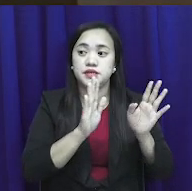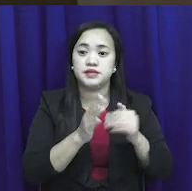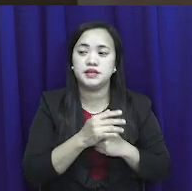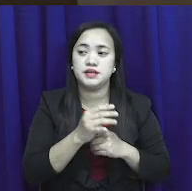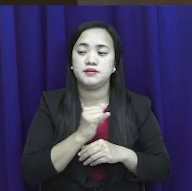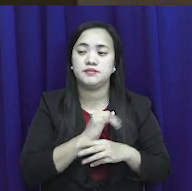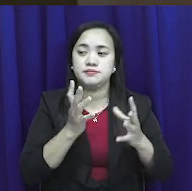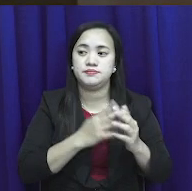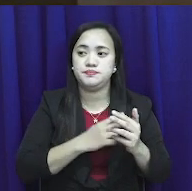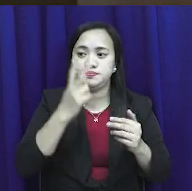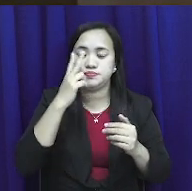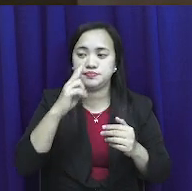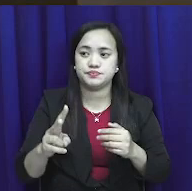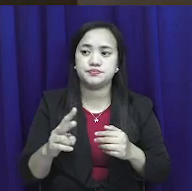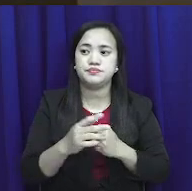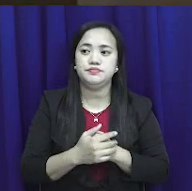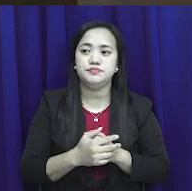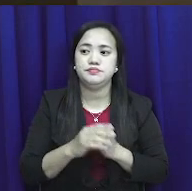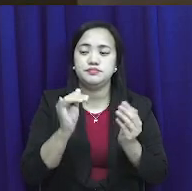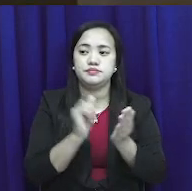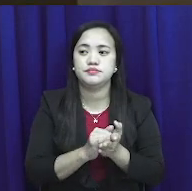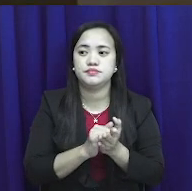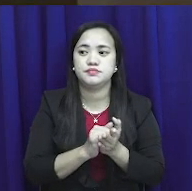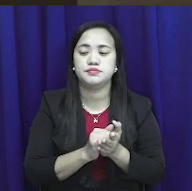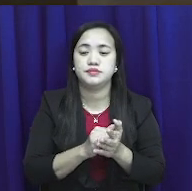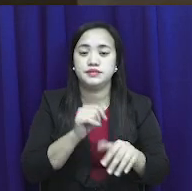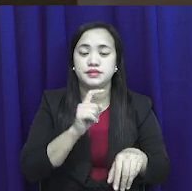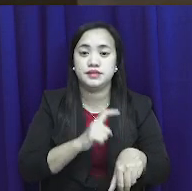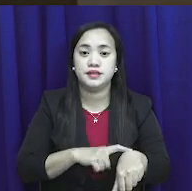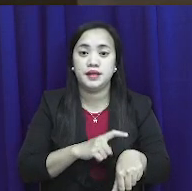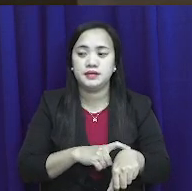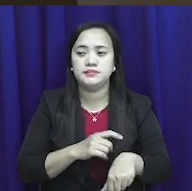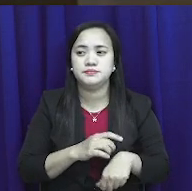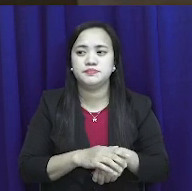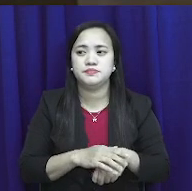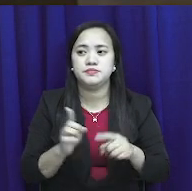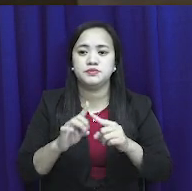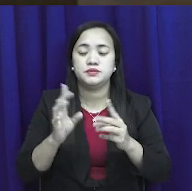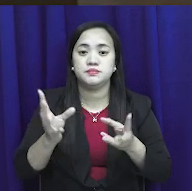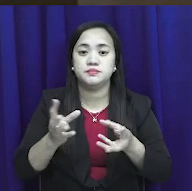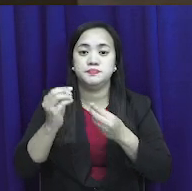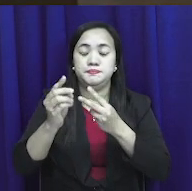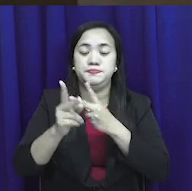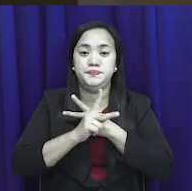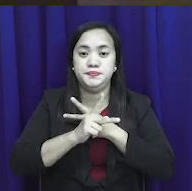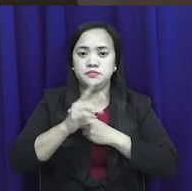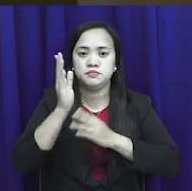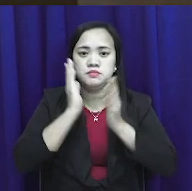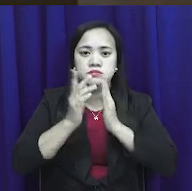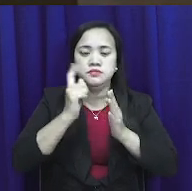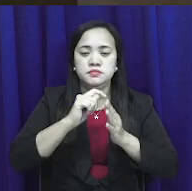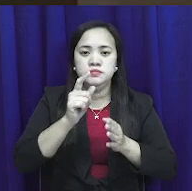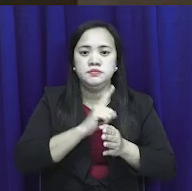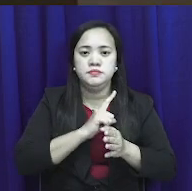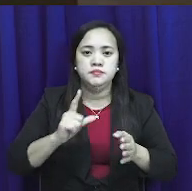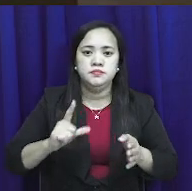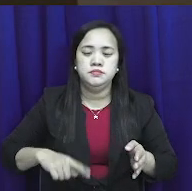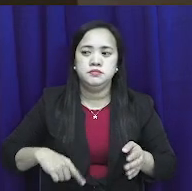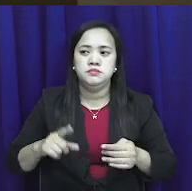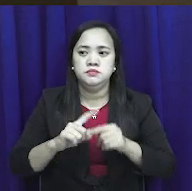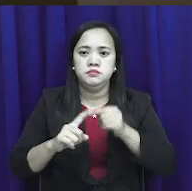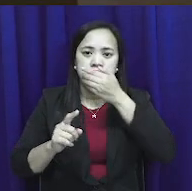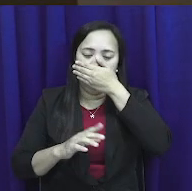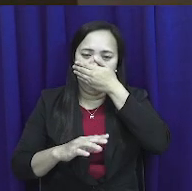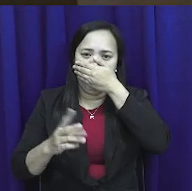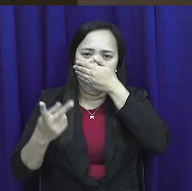ko talaga lagi siya na talagang Andun yung time niya na umattend sa church natin service eh kung kung